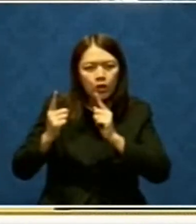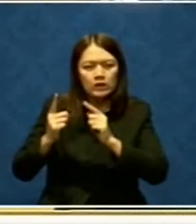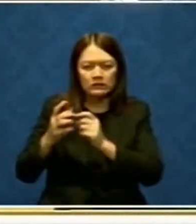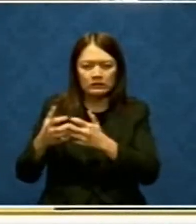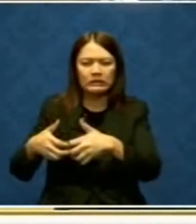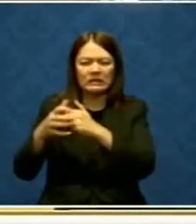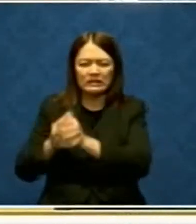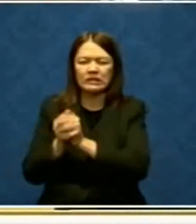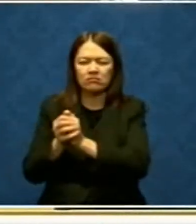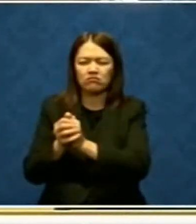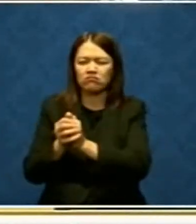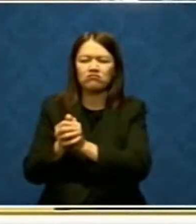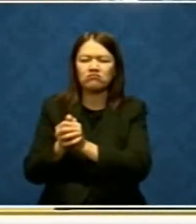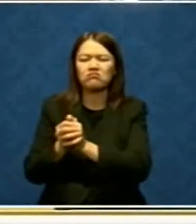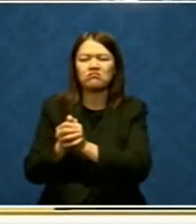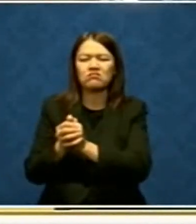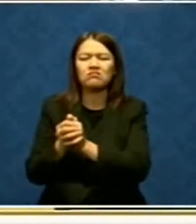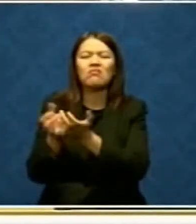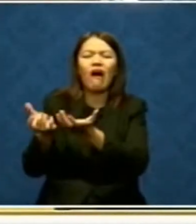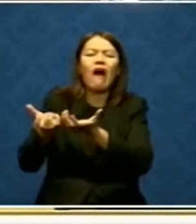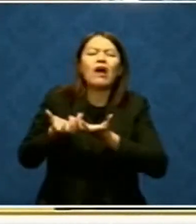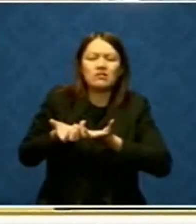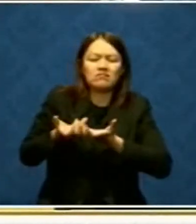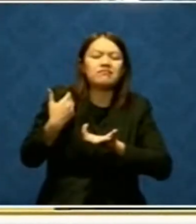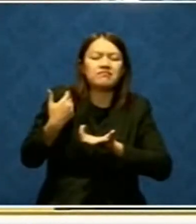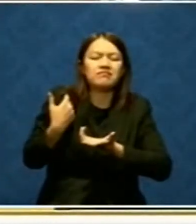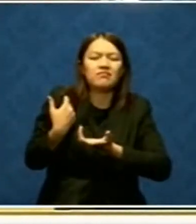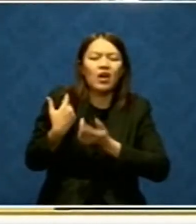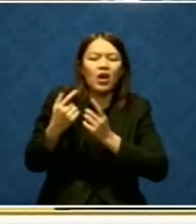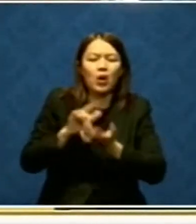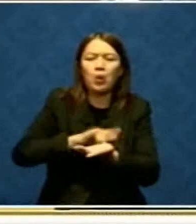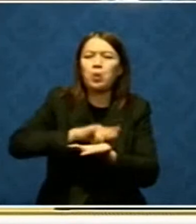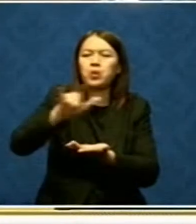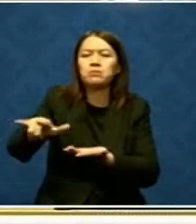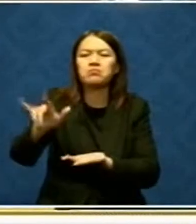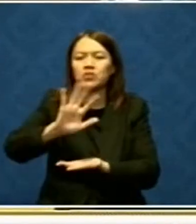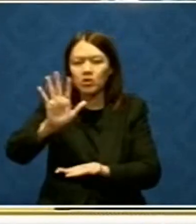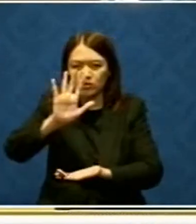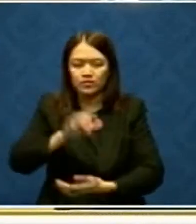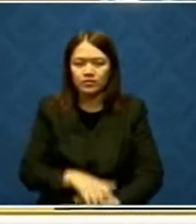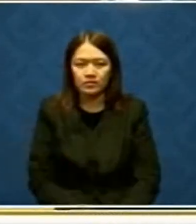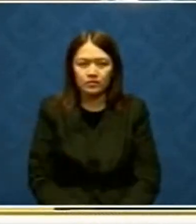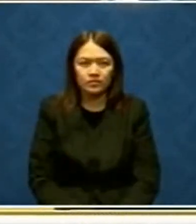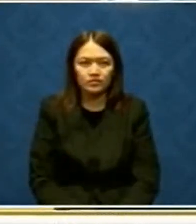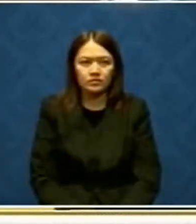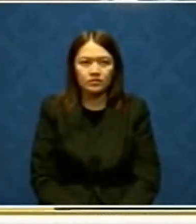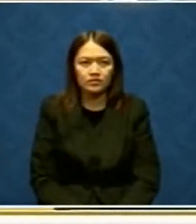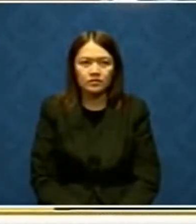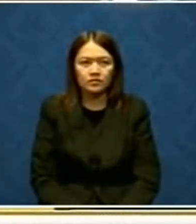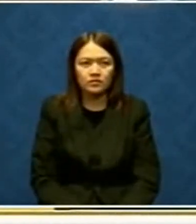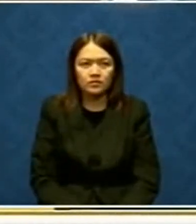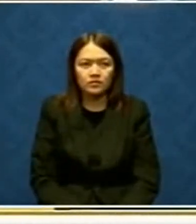จีนเนี่ยไม่ต้องไปครับอยู่เฉยๆเขาก็ให้เครื่องยนต์จีนอยู่แล้วไม่ต้องเปลืองค่าเครื่องบิน